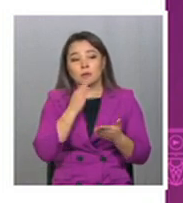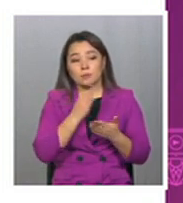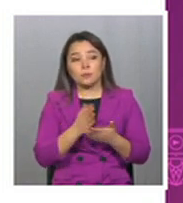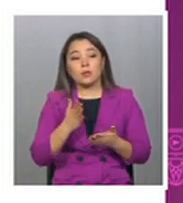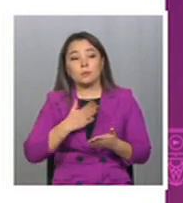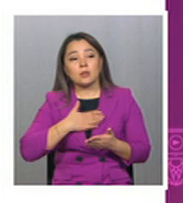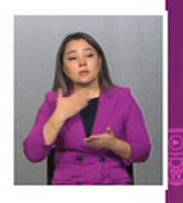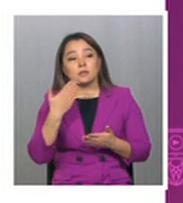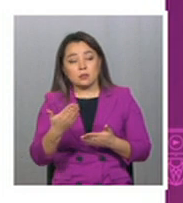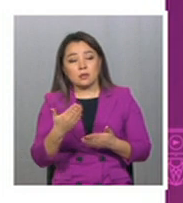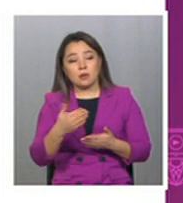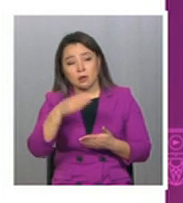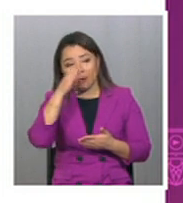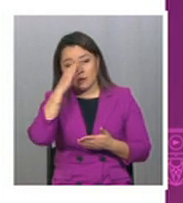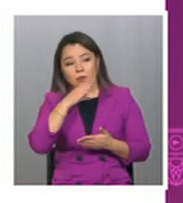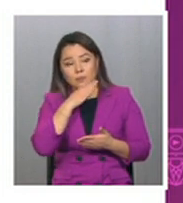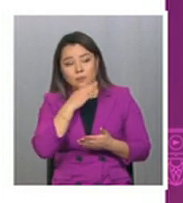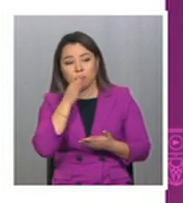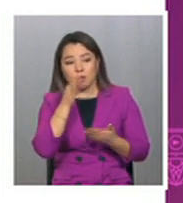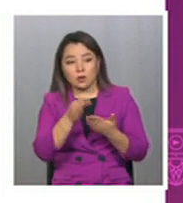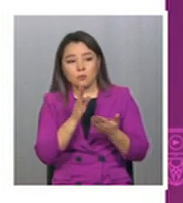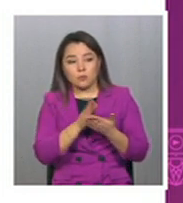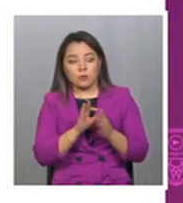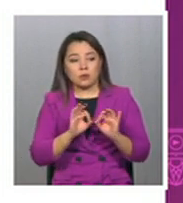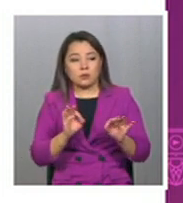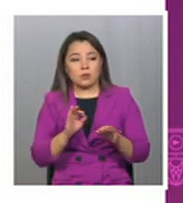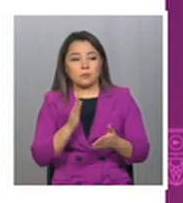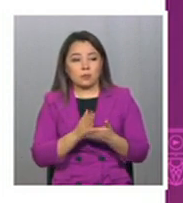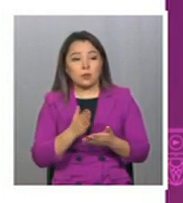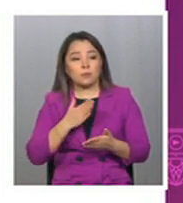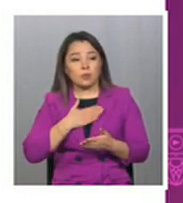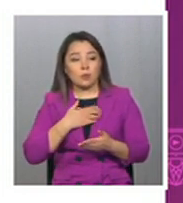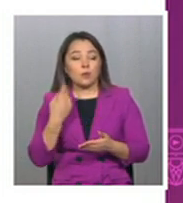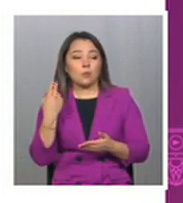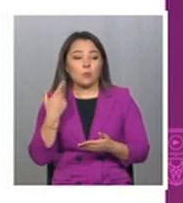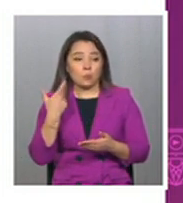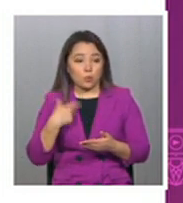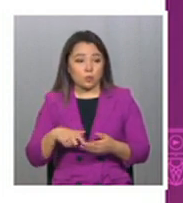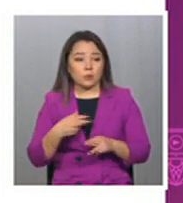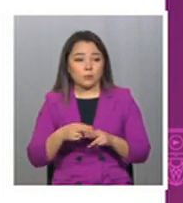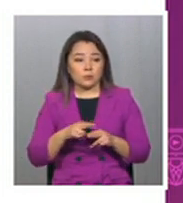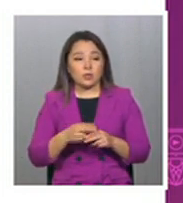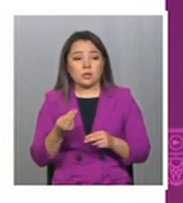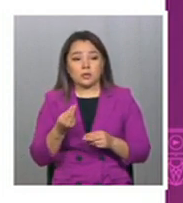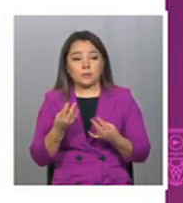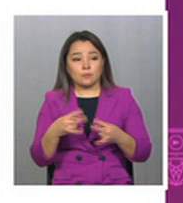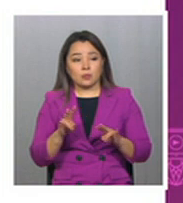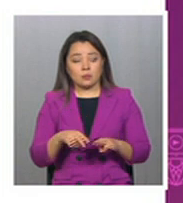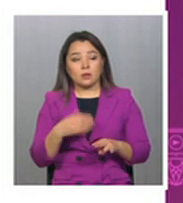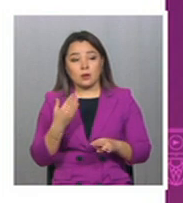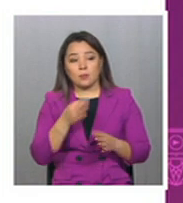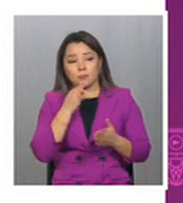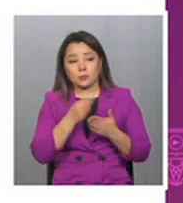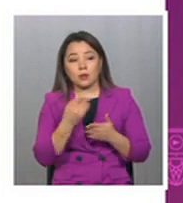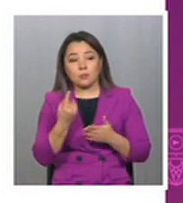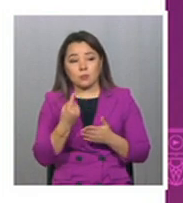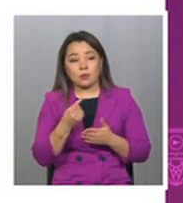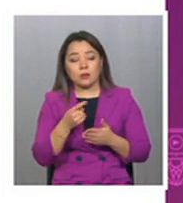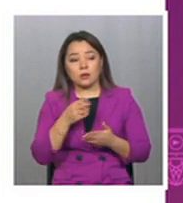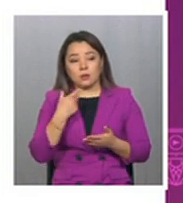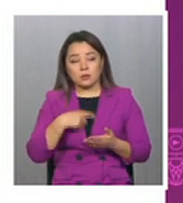Мен сенің әкеңе қарыздыгер адаммын. Менің мойнымда оның тиін емес бақандай бір қарасы